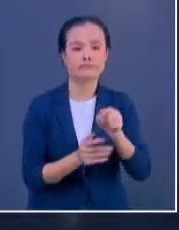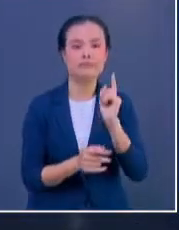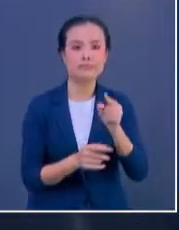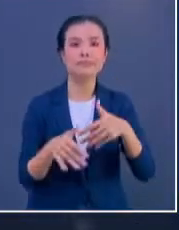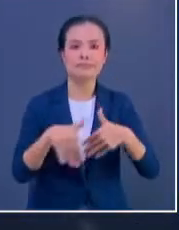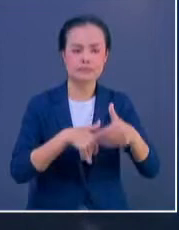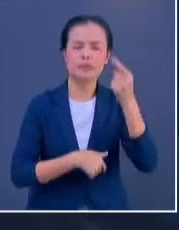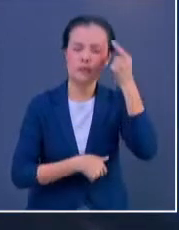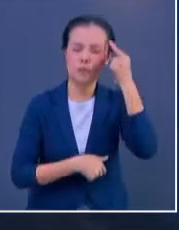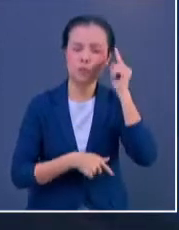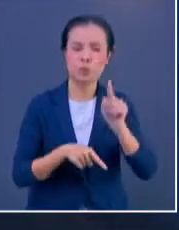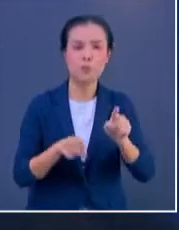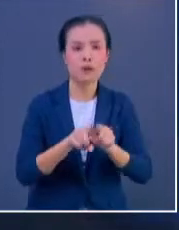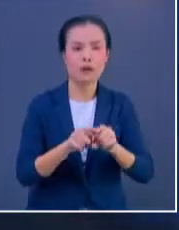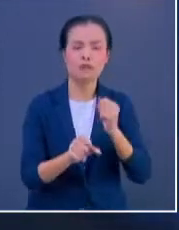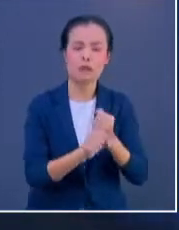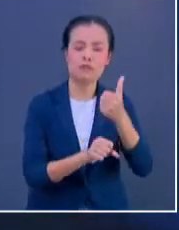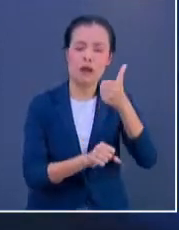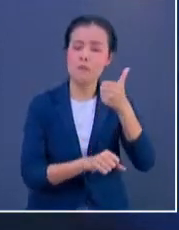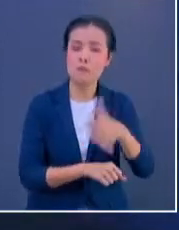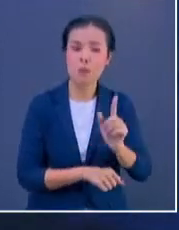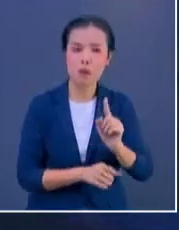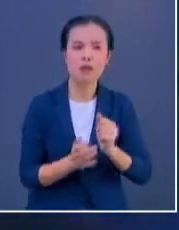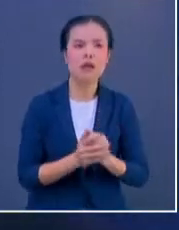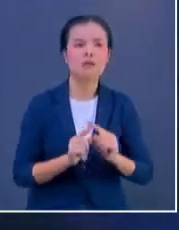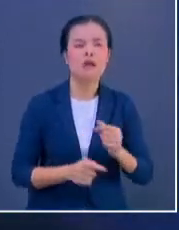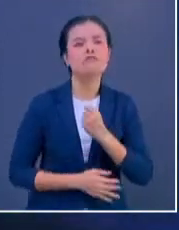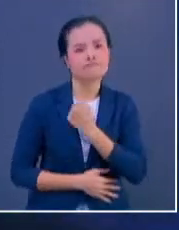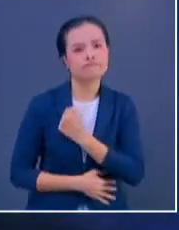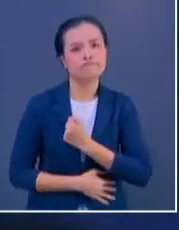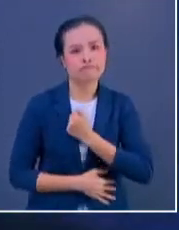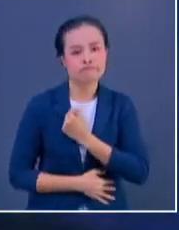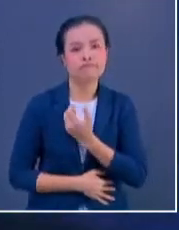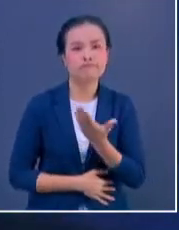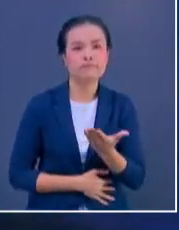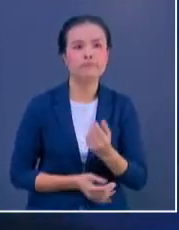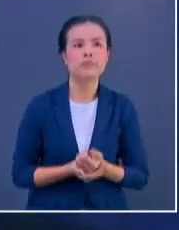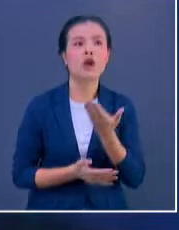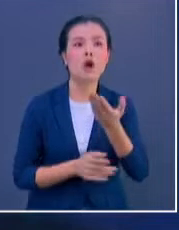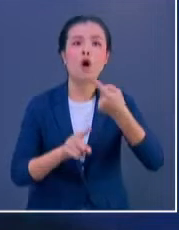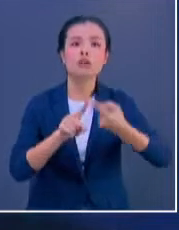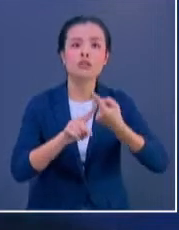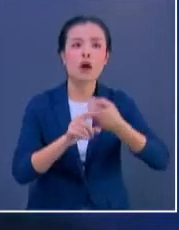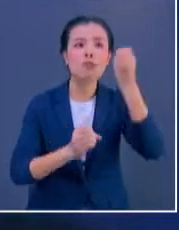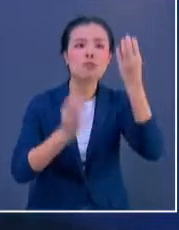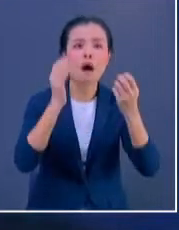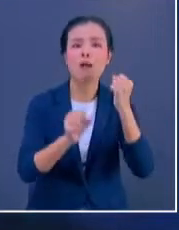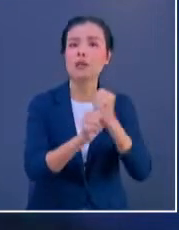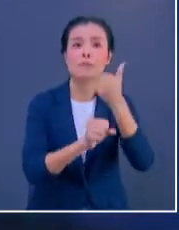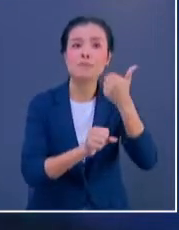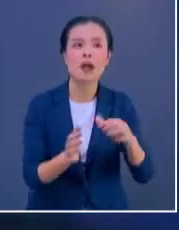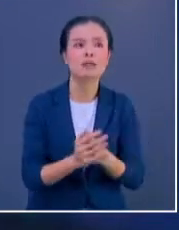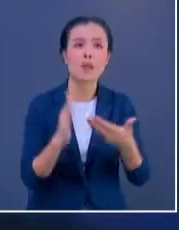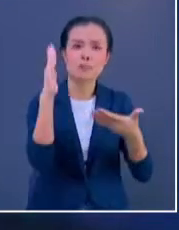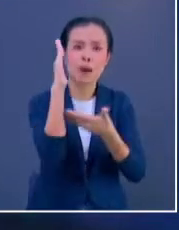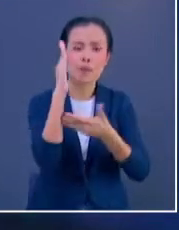บ้านก็จะทราบเหมือนกันแหละครับว่าอันนี้ทำได้หรือไม่ได้แต่ก็เป็นเรื่องที่น่าอนาใจเหมือนกันบางคนไปขอเช่าที่ป่าทำไม่ได้แต่ไปบุกรุกอยู่สัก